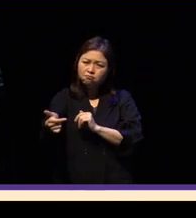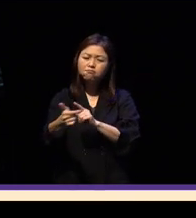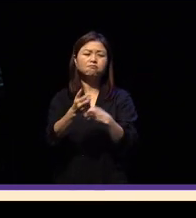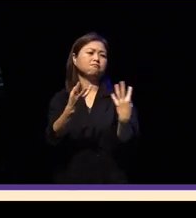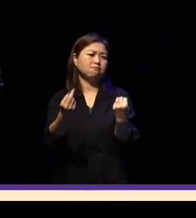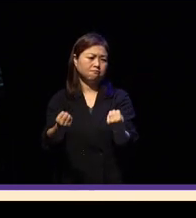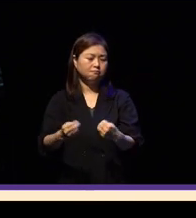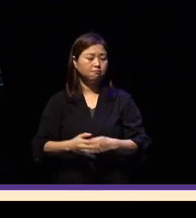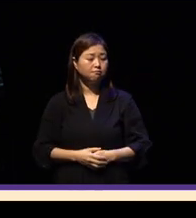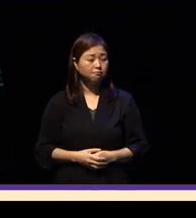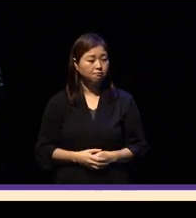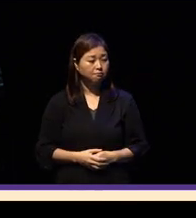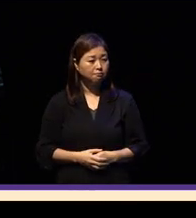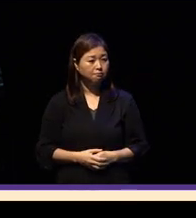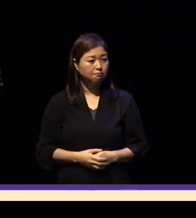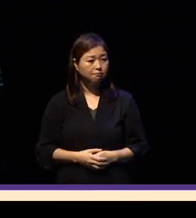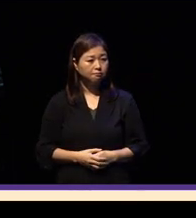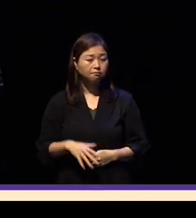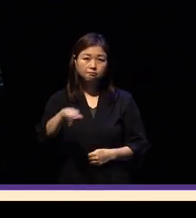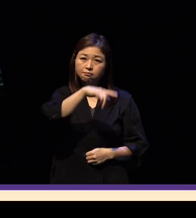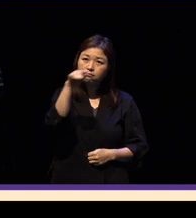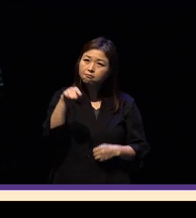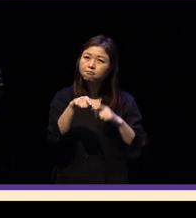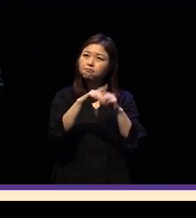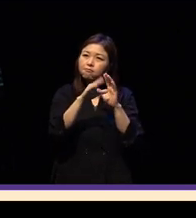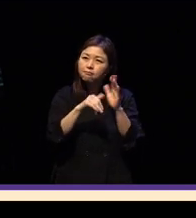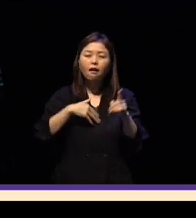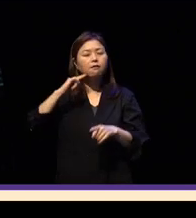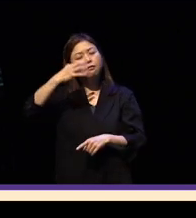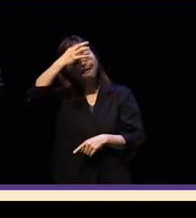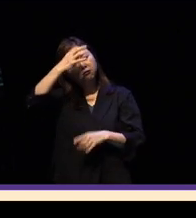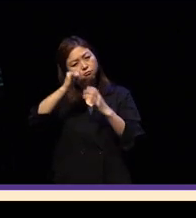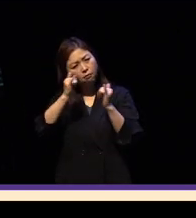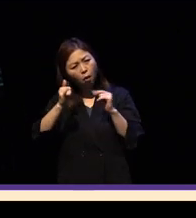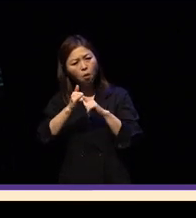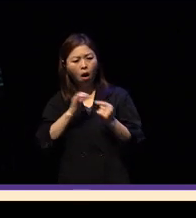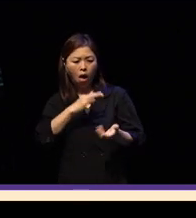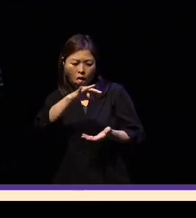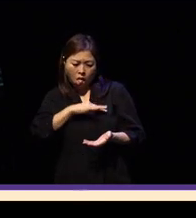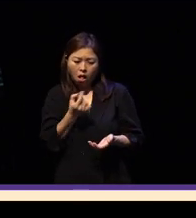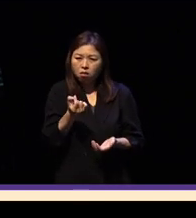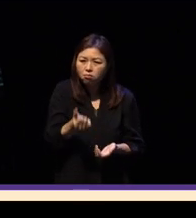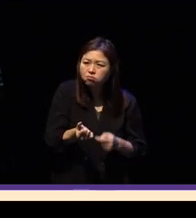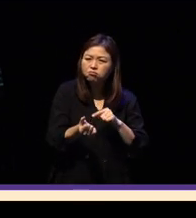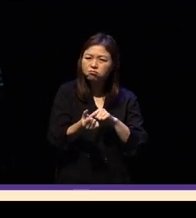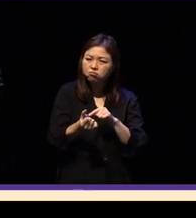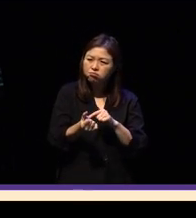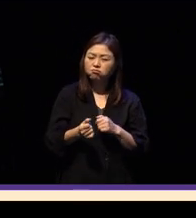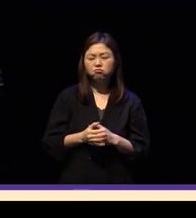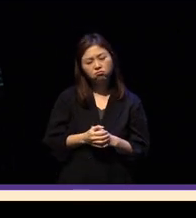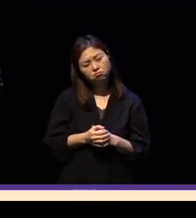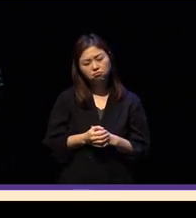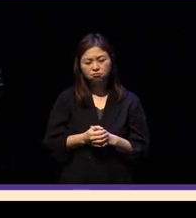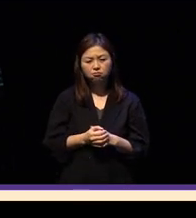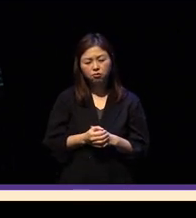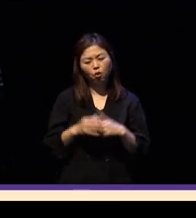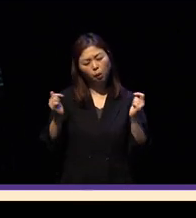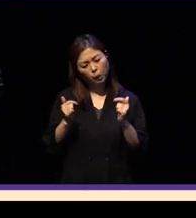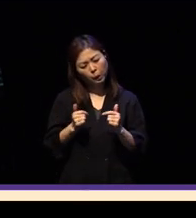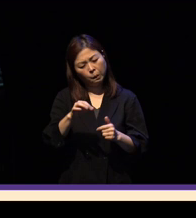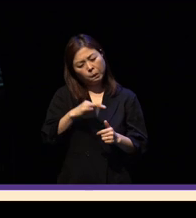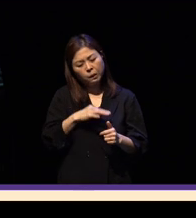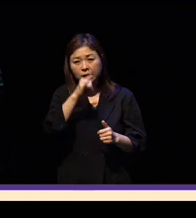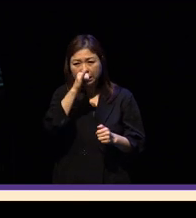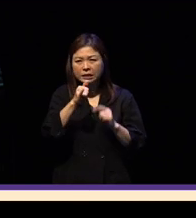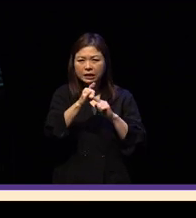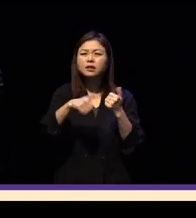발생시키는 경우들도 있고 그런 과정에서 예술가에게 오히려 예산이 좀 사례비가 줄여서 지원되는